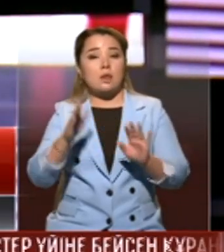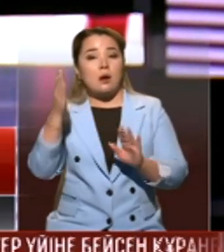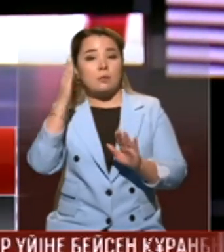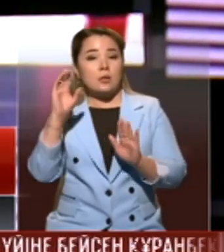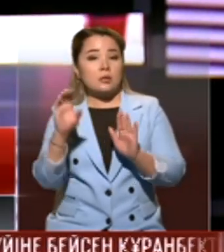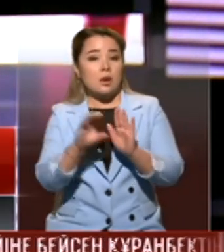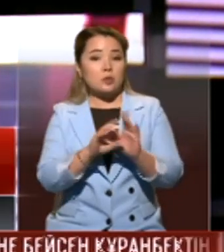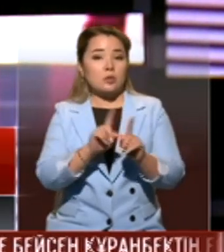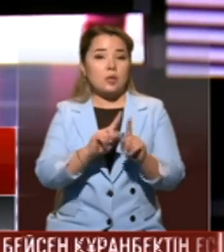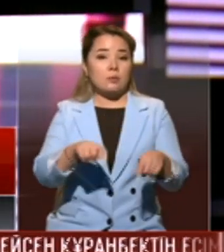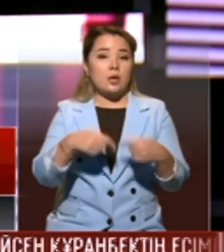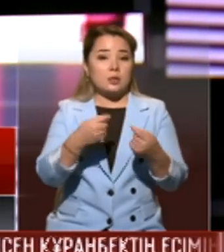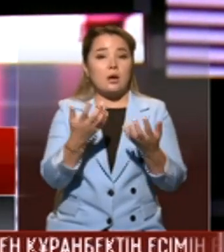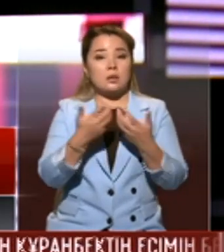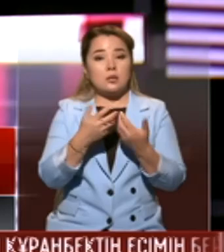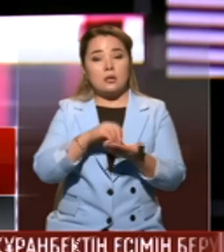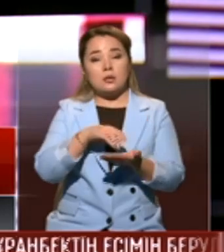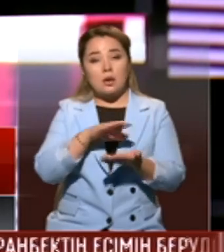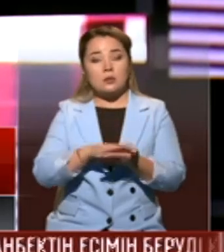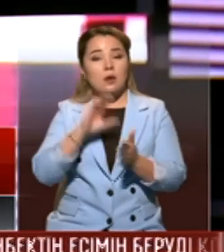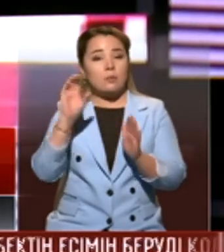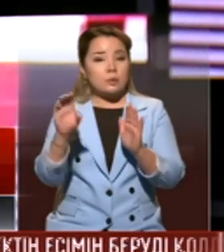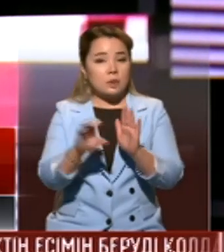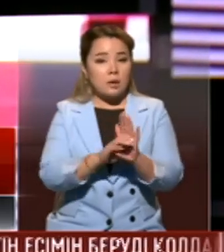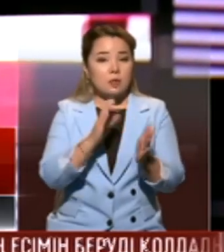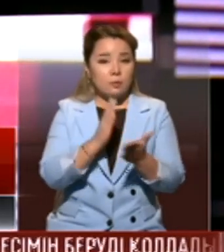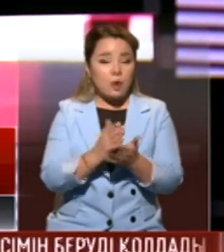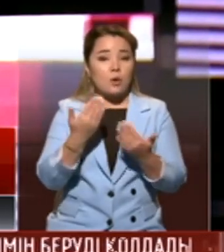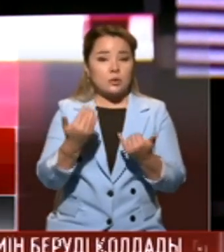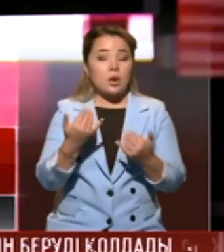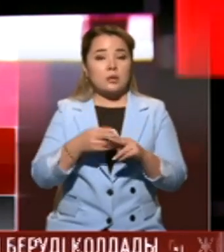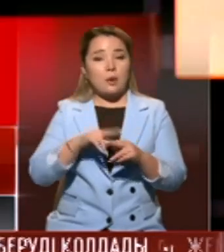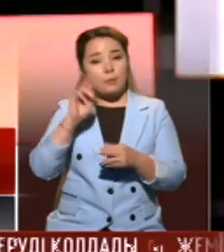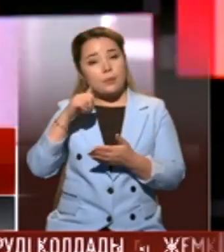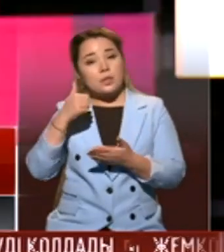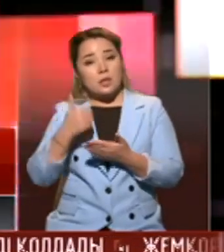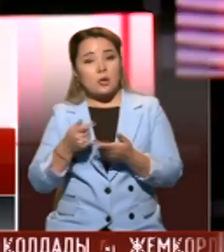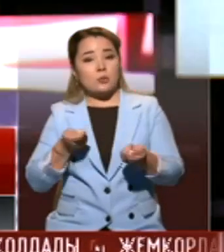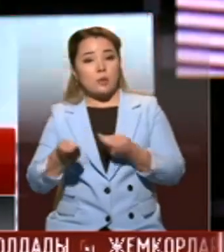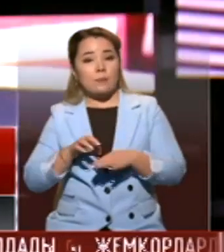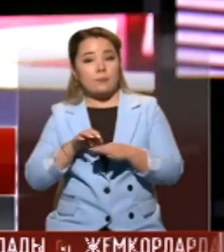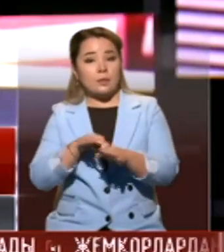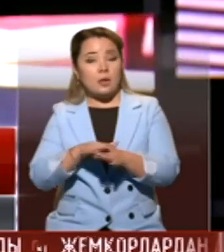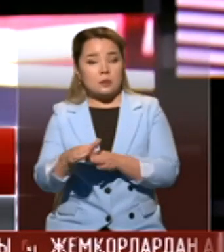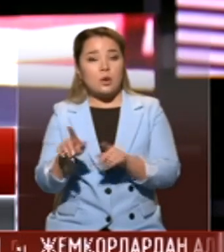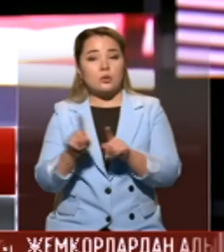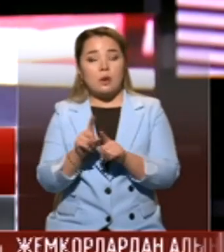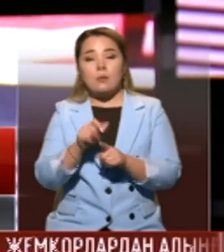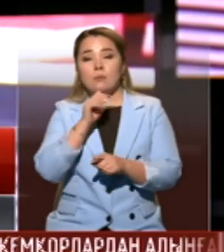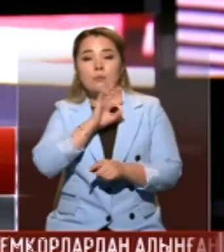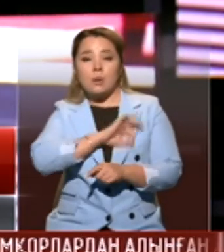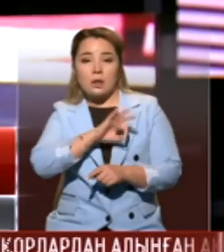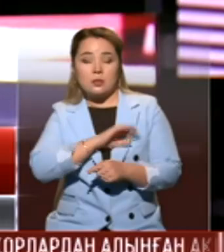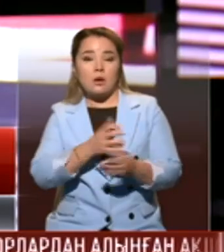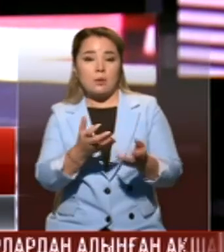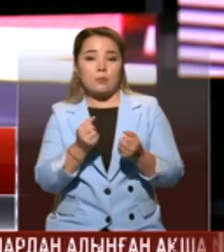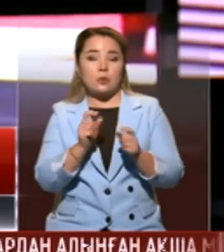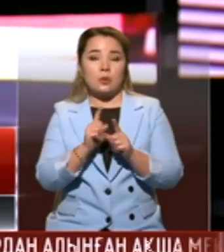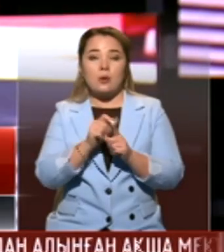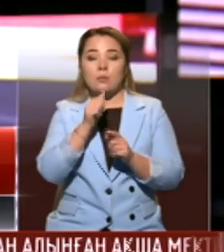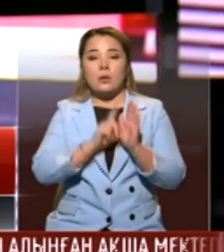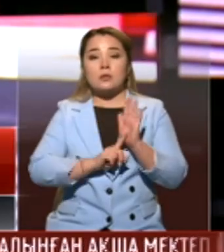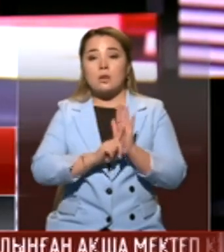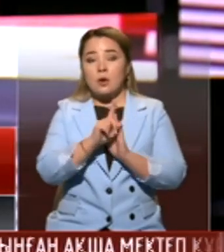пікіріне, олардың берген санына құлақ асамын. Және билікті де оны барометр ретінде, барометр